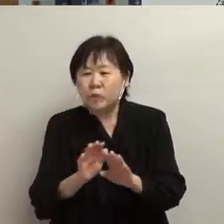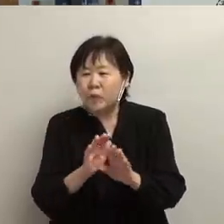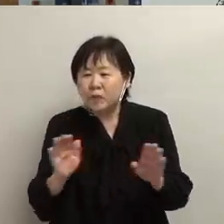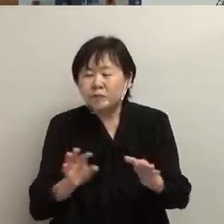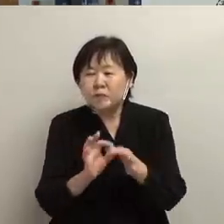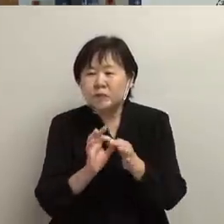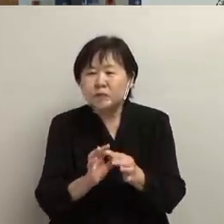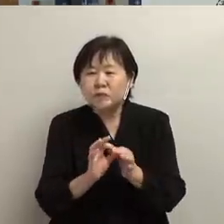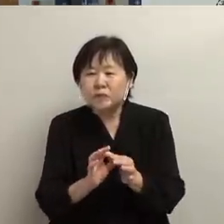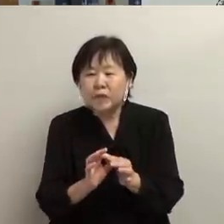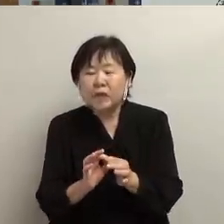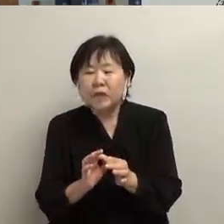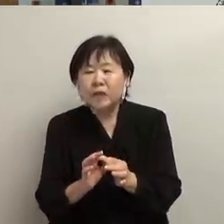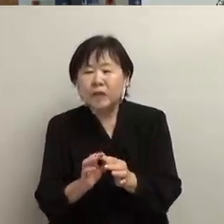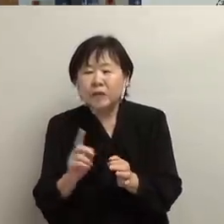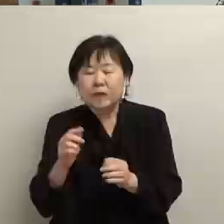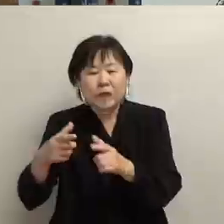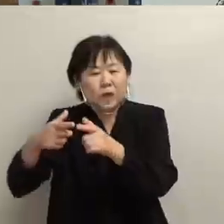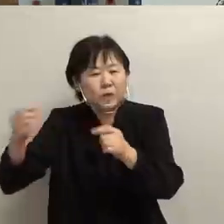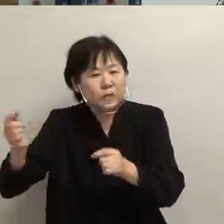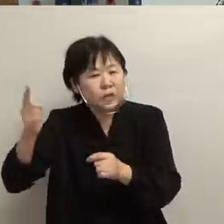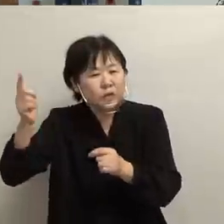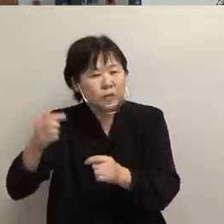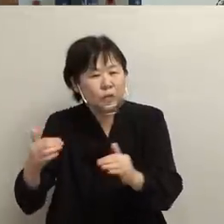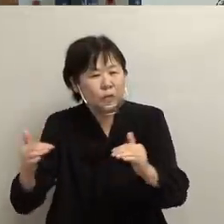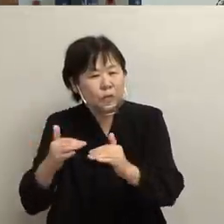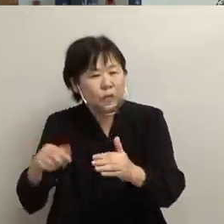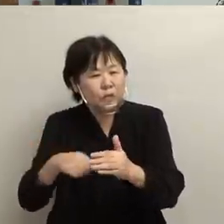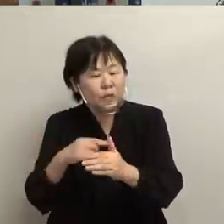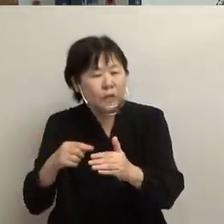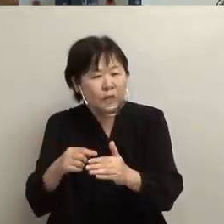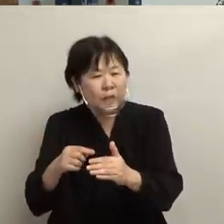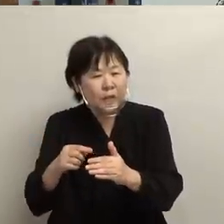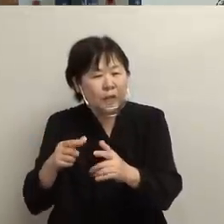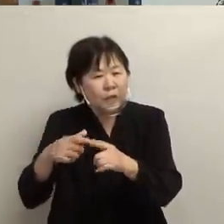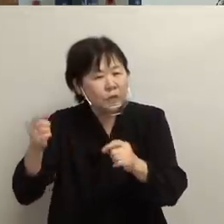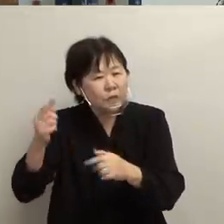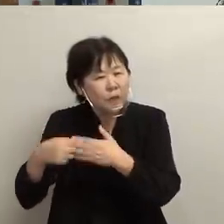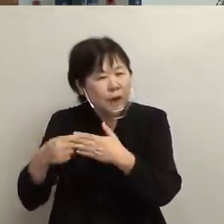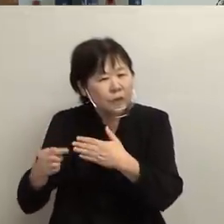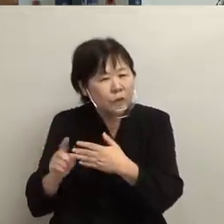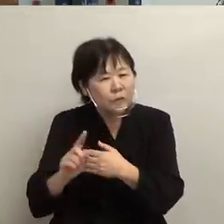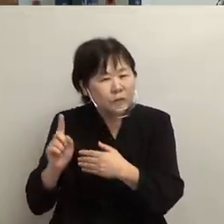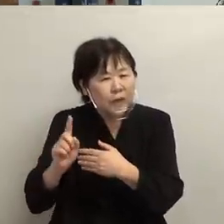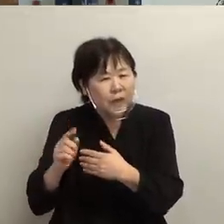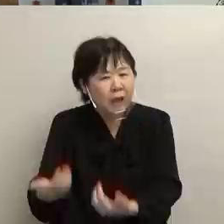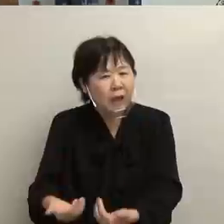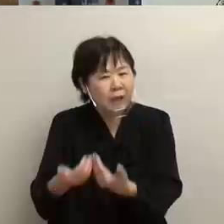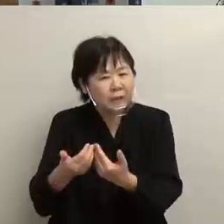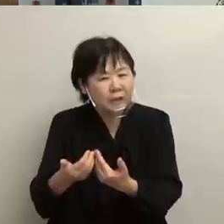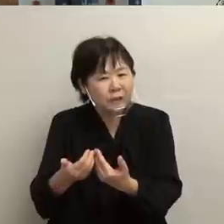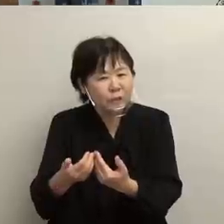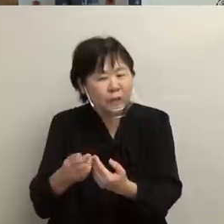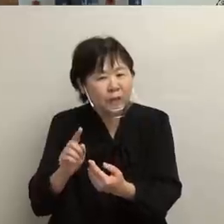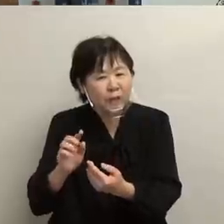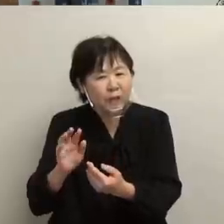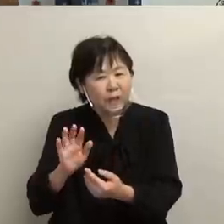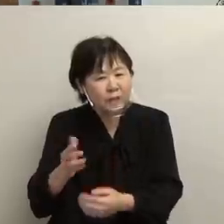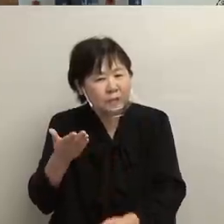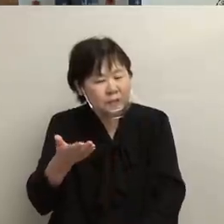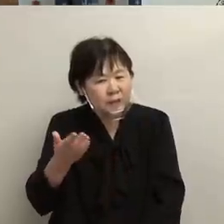老星とかと思うなんか国との協議とかでどのような高反応だったとやってんのなんか反対の可能だった風のあったんでしょう